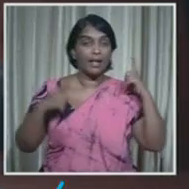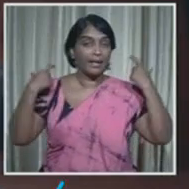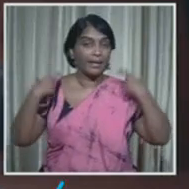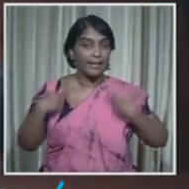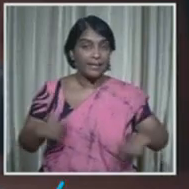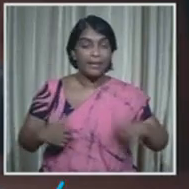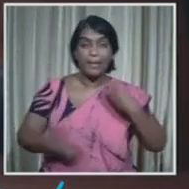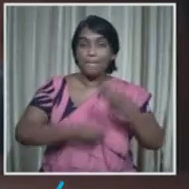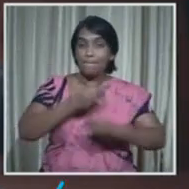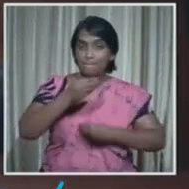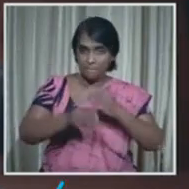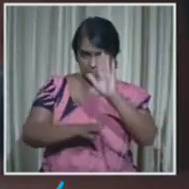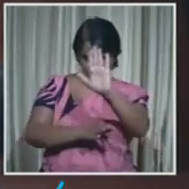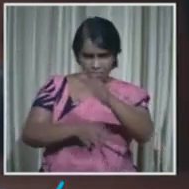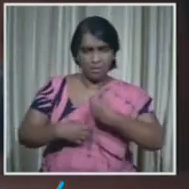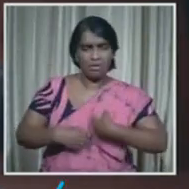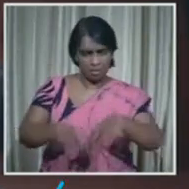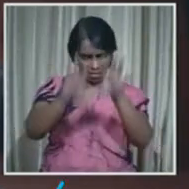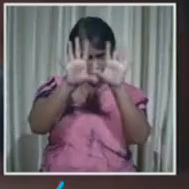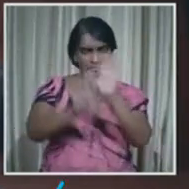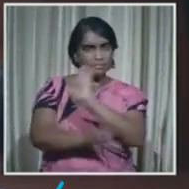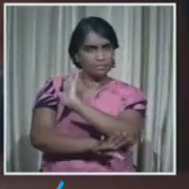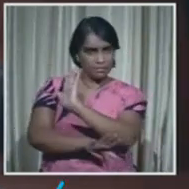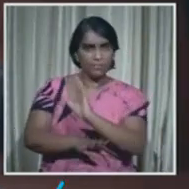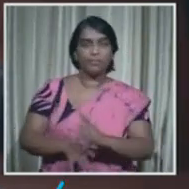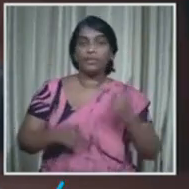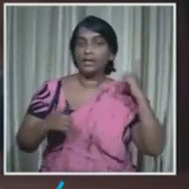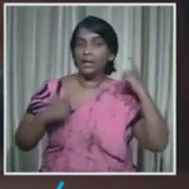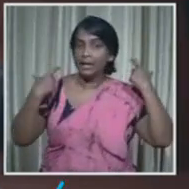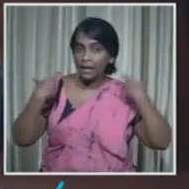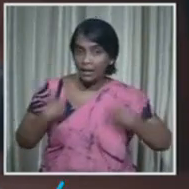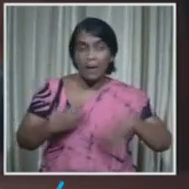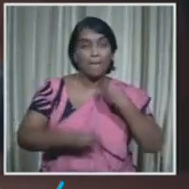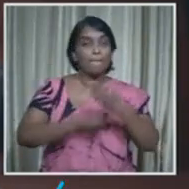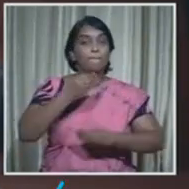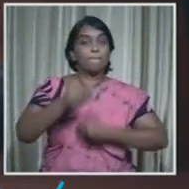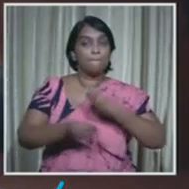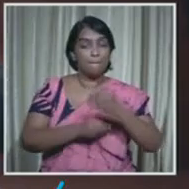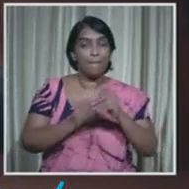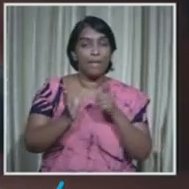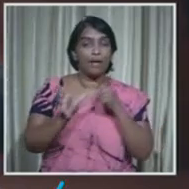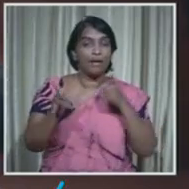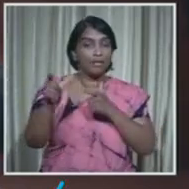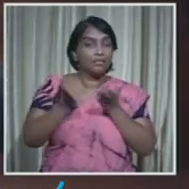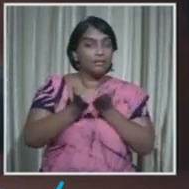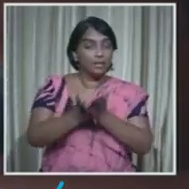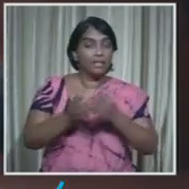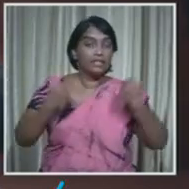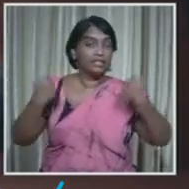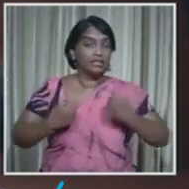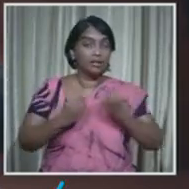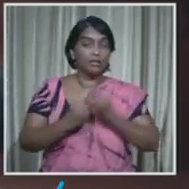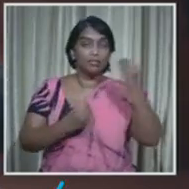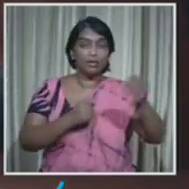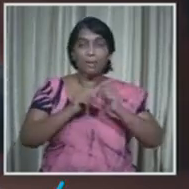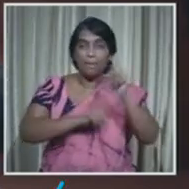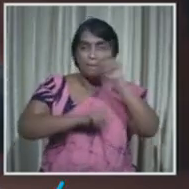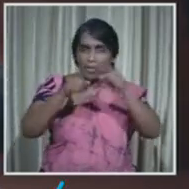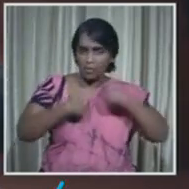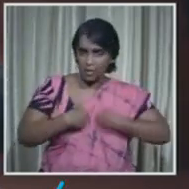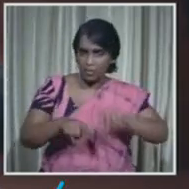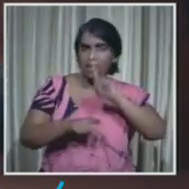බිස්නස් අයක කියන්නම් ඔක්කොම කියන්න නාවික හමුදාව කරපු ව්‍යාපාරයක් ලෙවන් ගාඩ් සභාපතිවරයාට පැවරීම පිළිබඳ මේ පාර්ලිමේන්තුව මම කතා